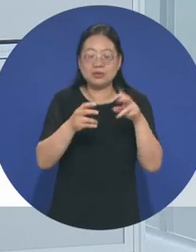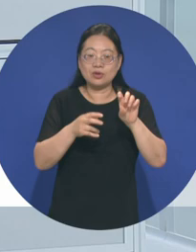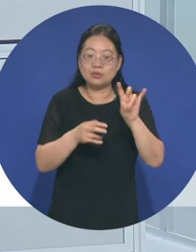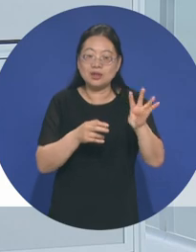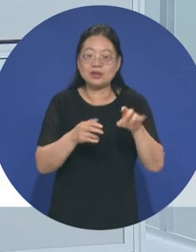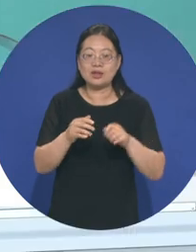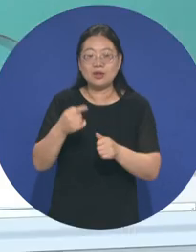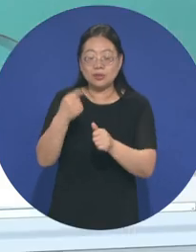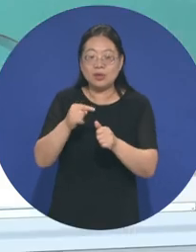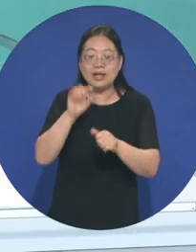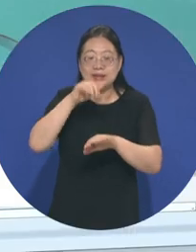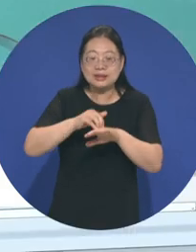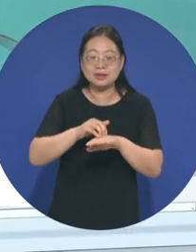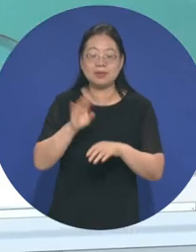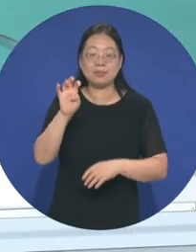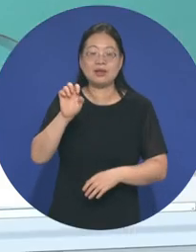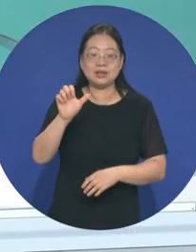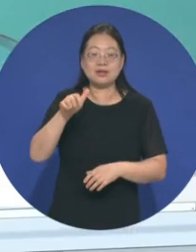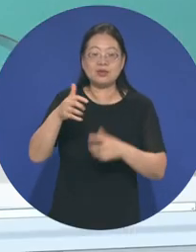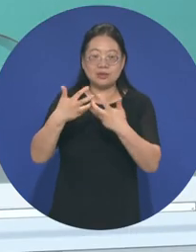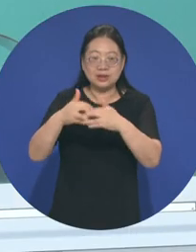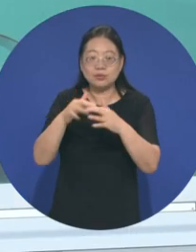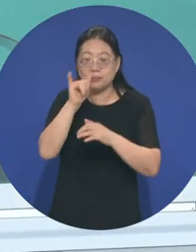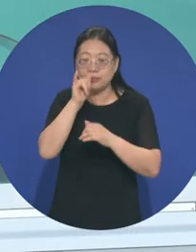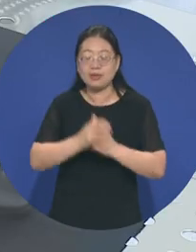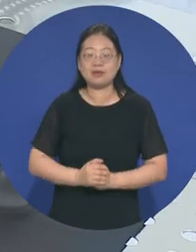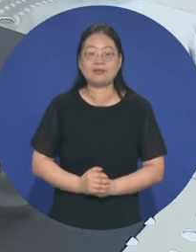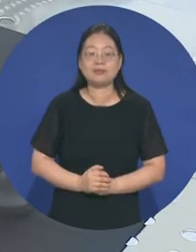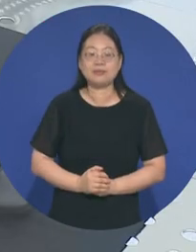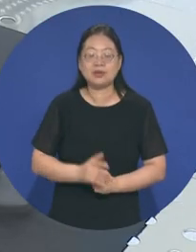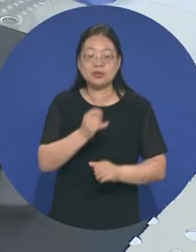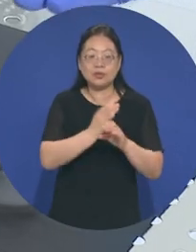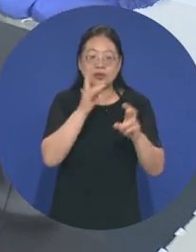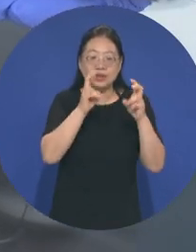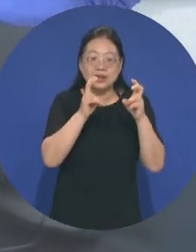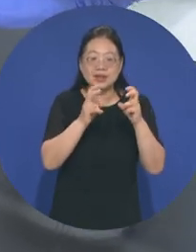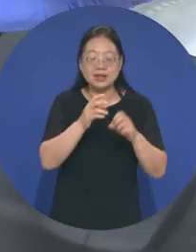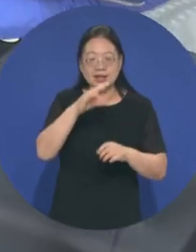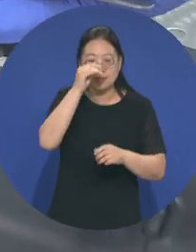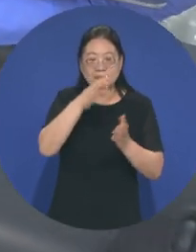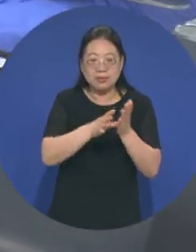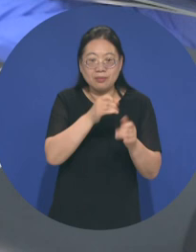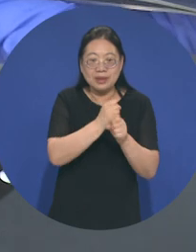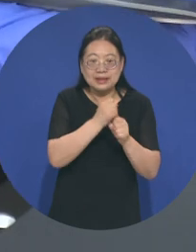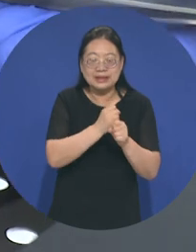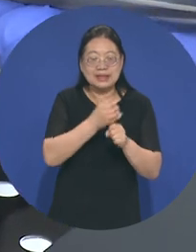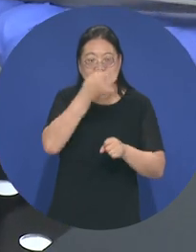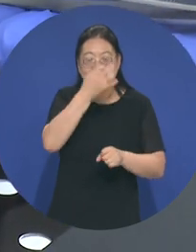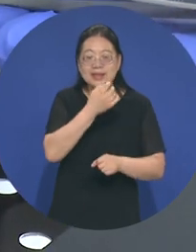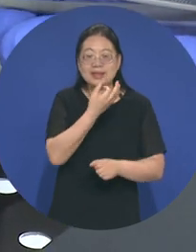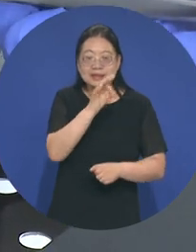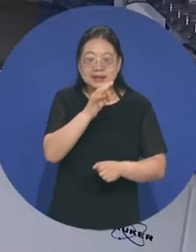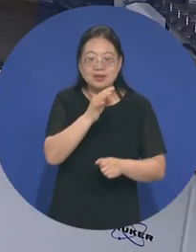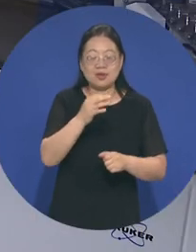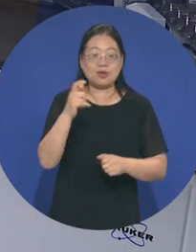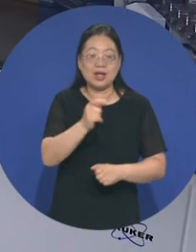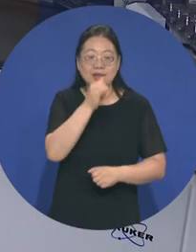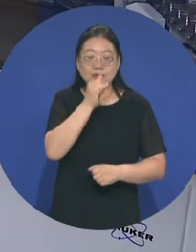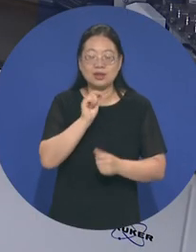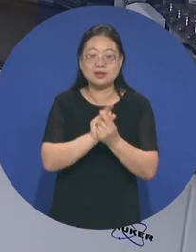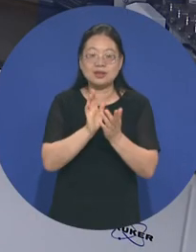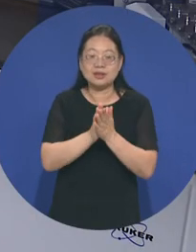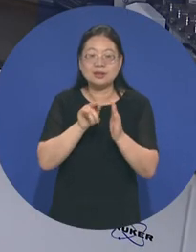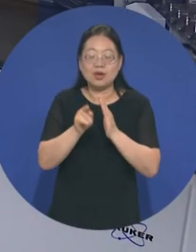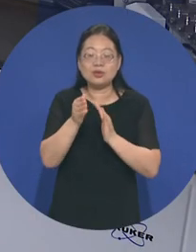24대와 교육 실습용 장비 45대를 갖췄습니다. 중소기업의 시제품 제작과 기술 실증 지원이 강화되고 실무형